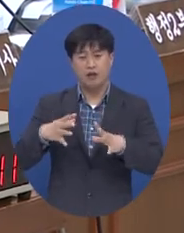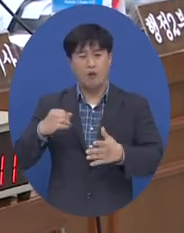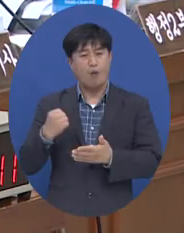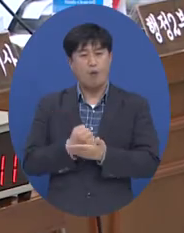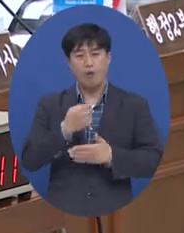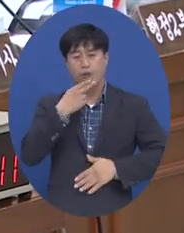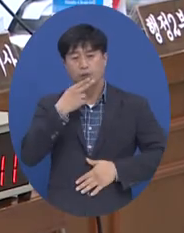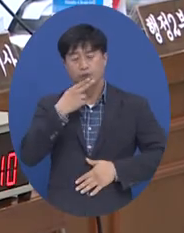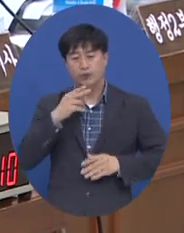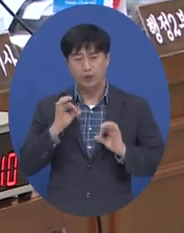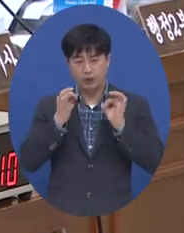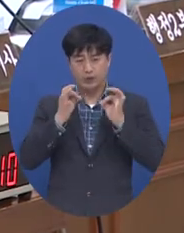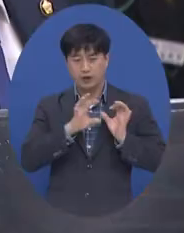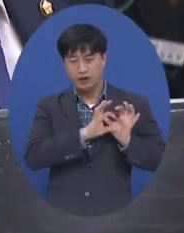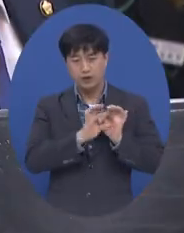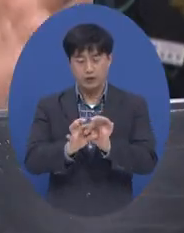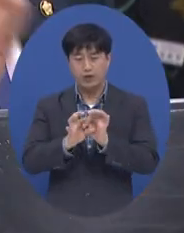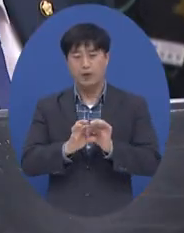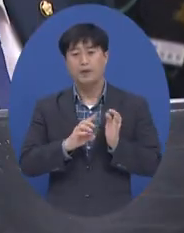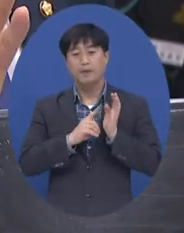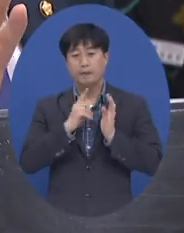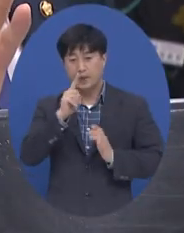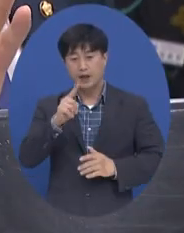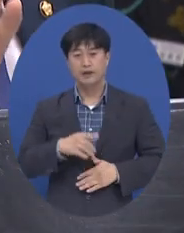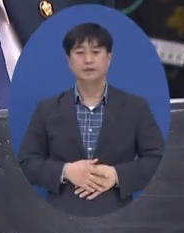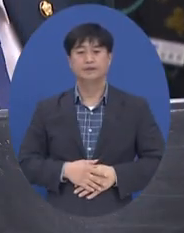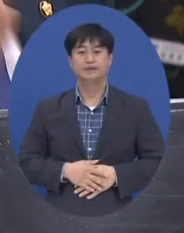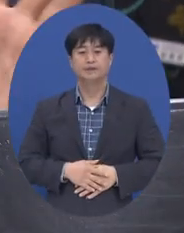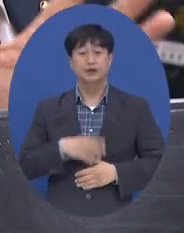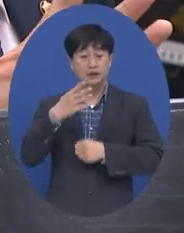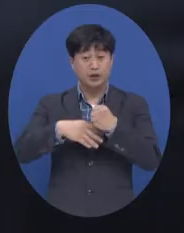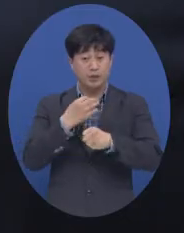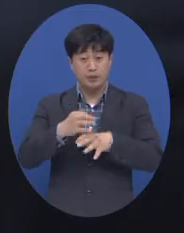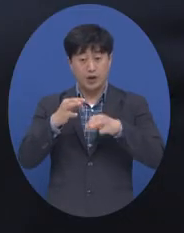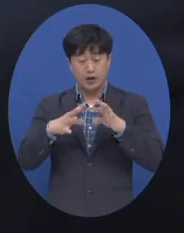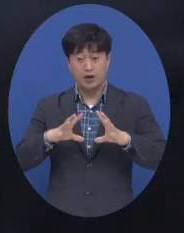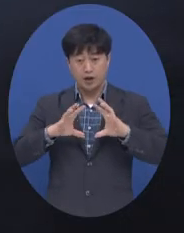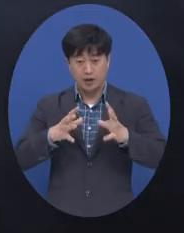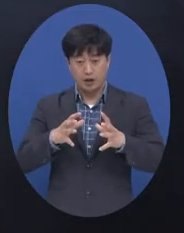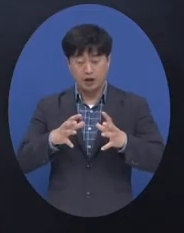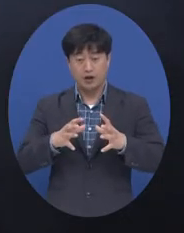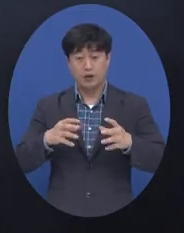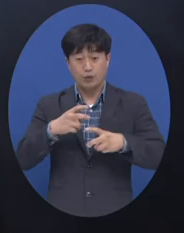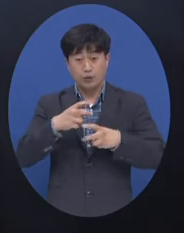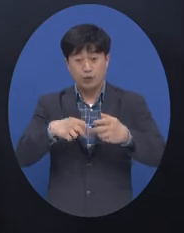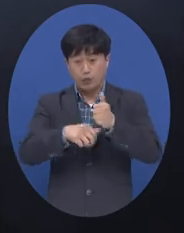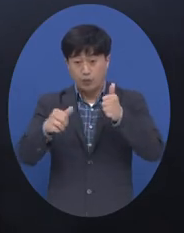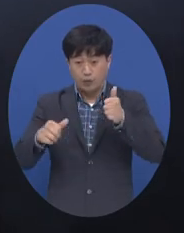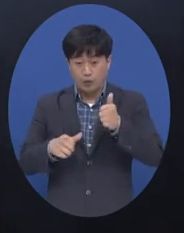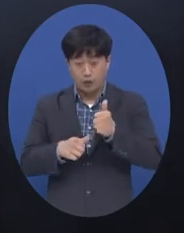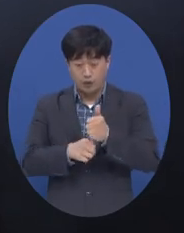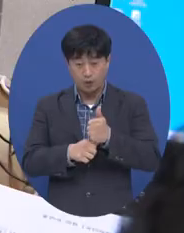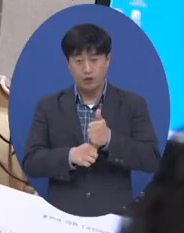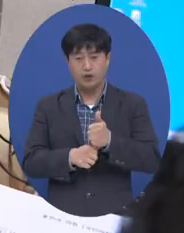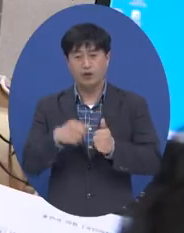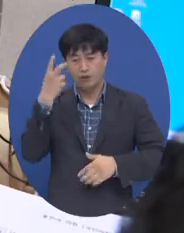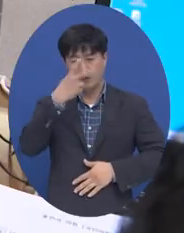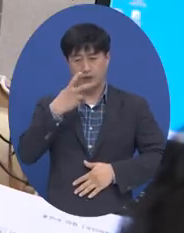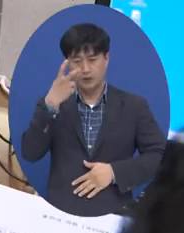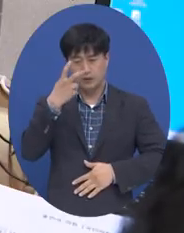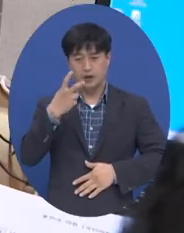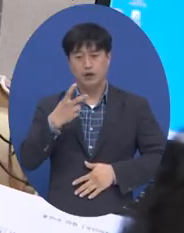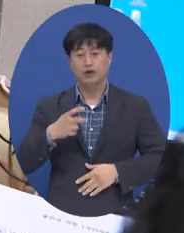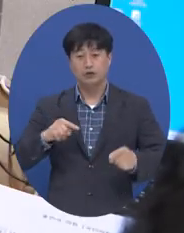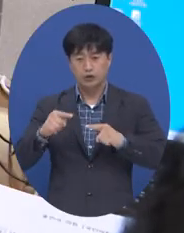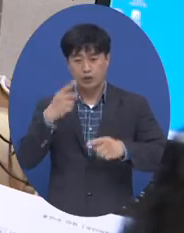계속해 나가겠다는 포부를 밝혔습니다. 4년 만에 열린 국회 국토교통위원회의 경기도 국정감사.